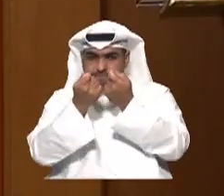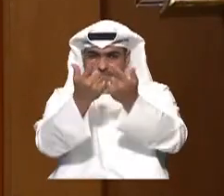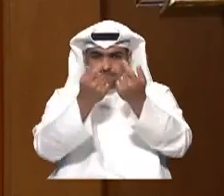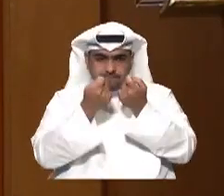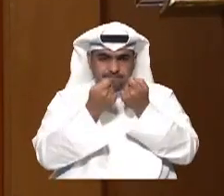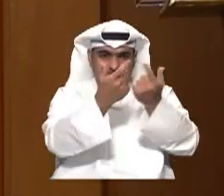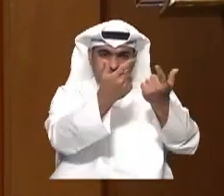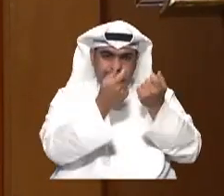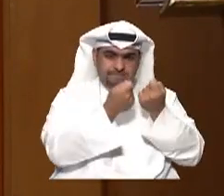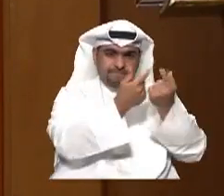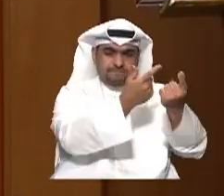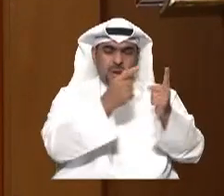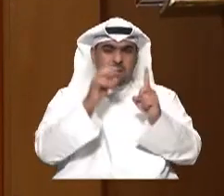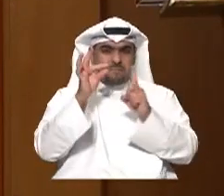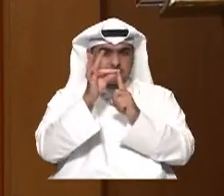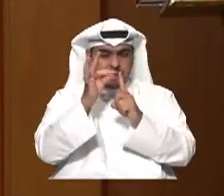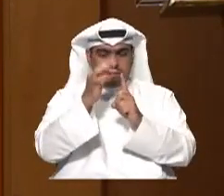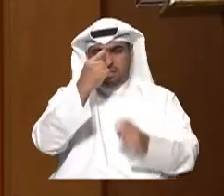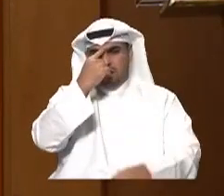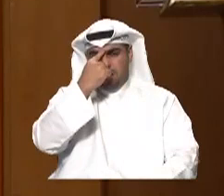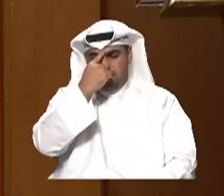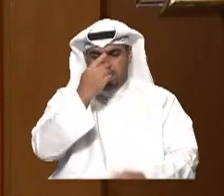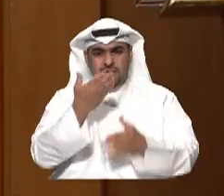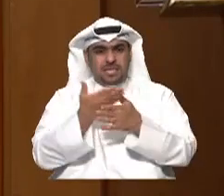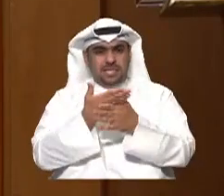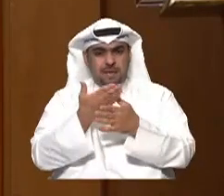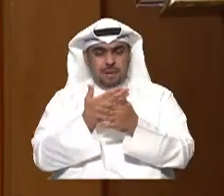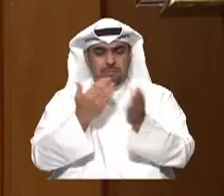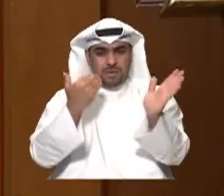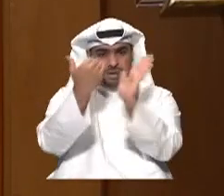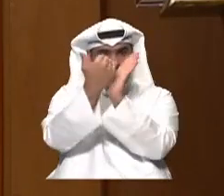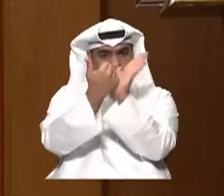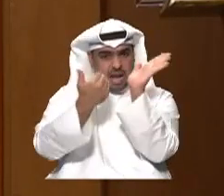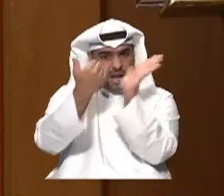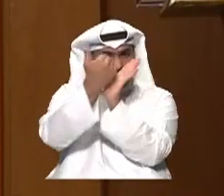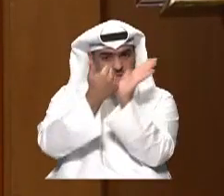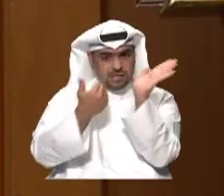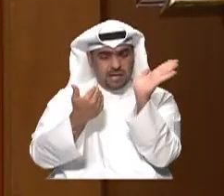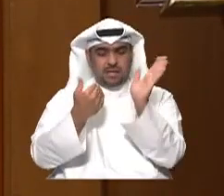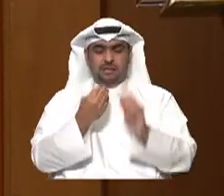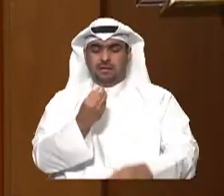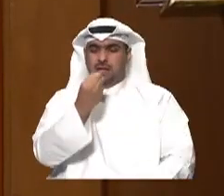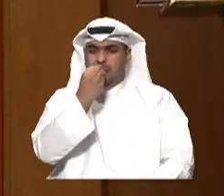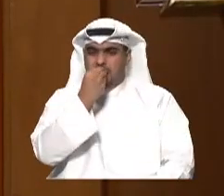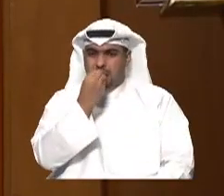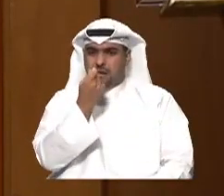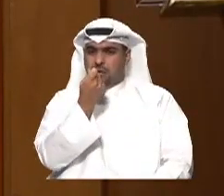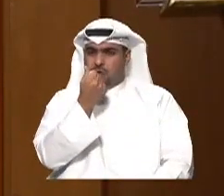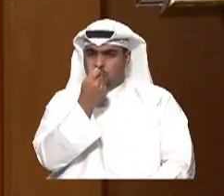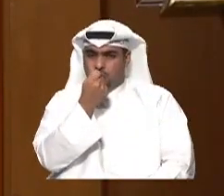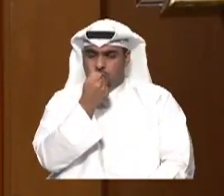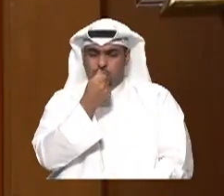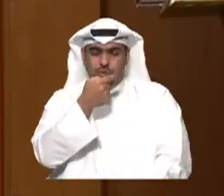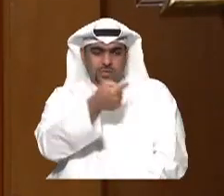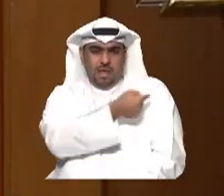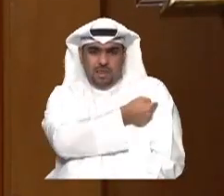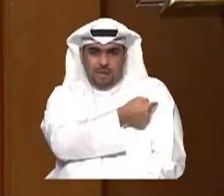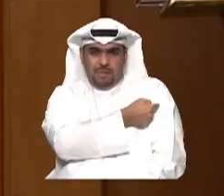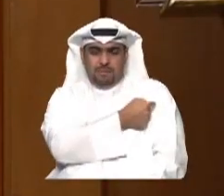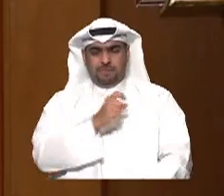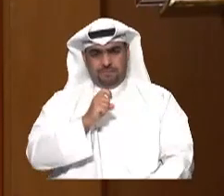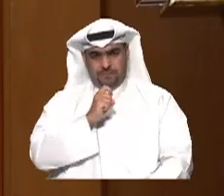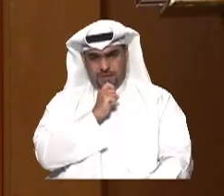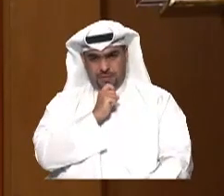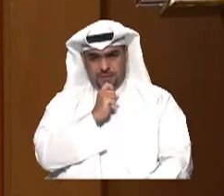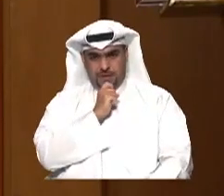إلى الوضع الاقتصادي المتردي في أفغانستان والذي يؤثر بشدة على الظروف المعيشية لمواطنيها.